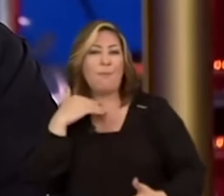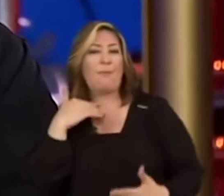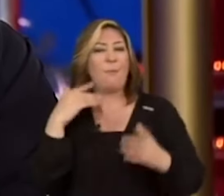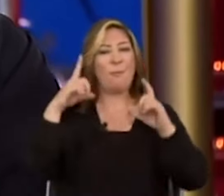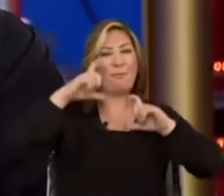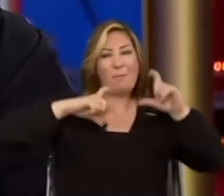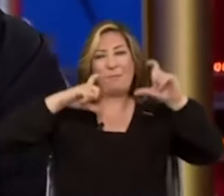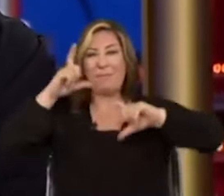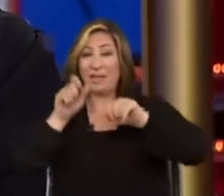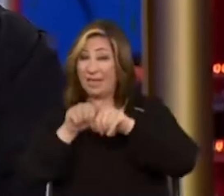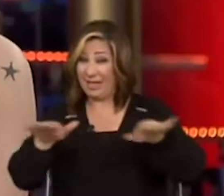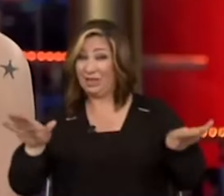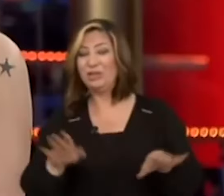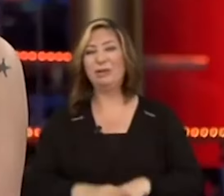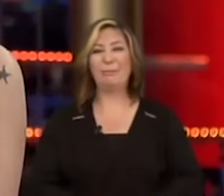birazdan yayınlayacağım.